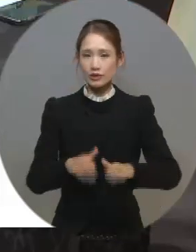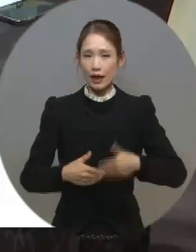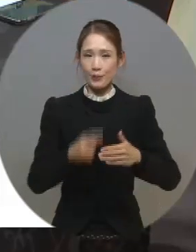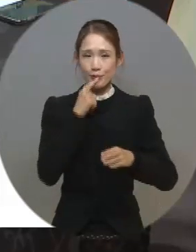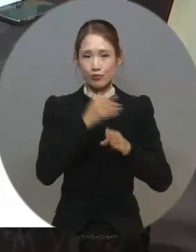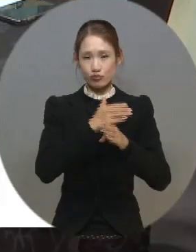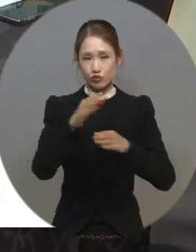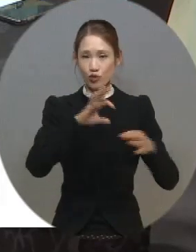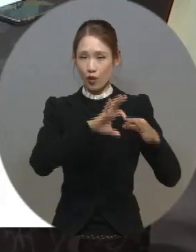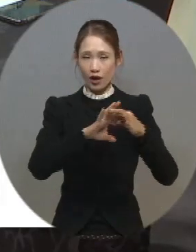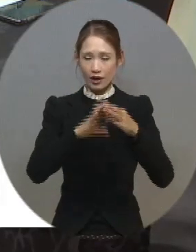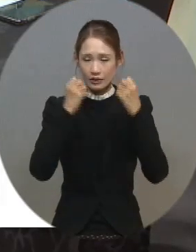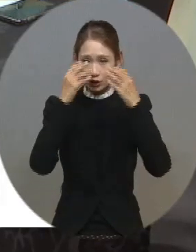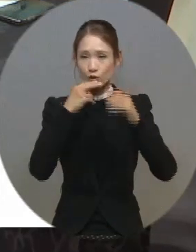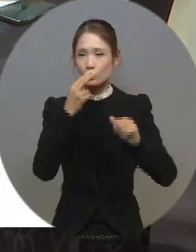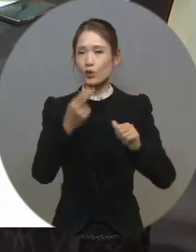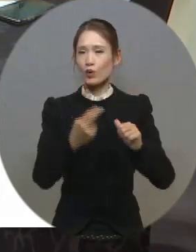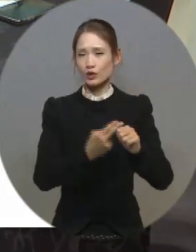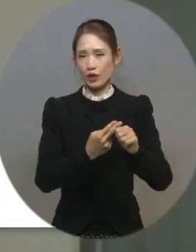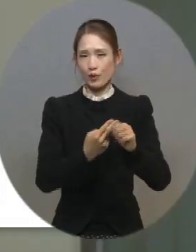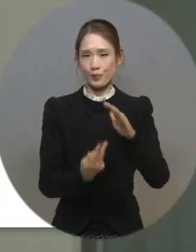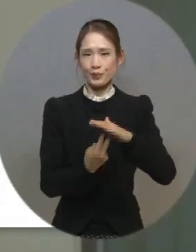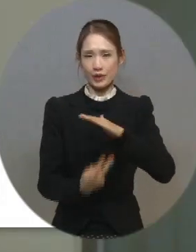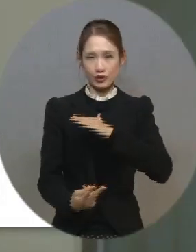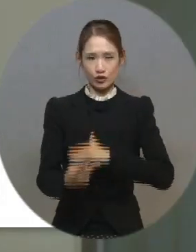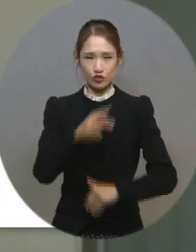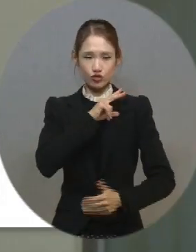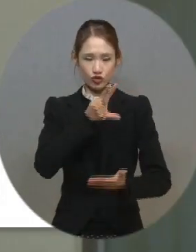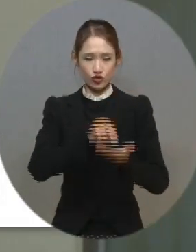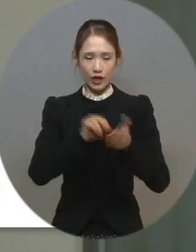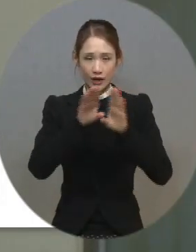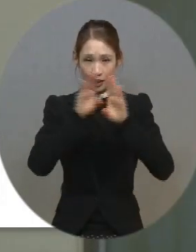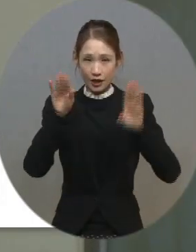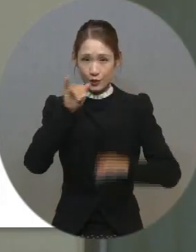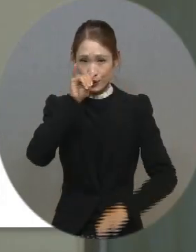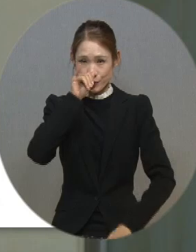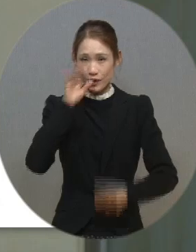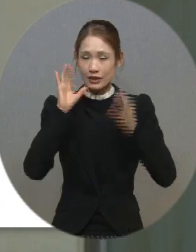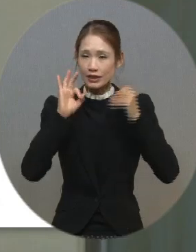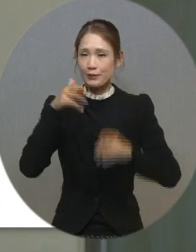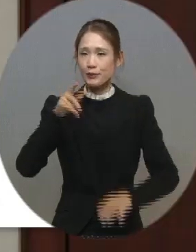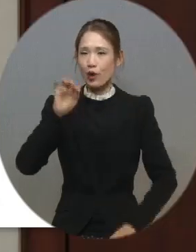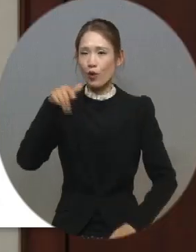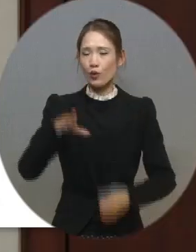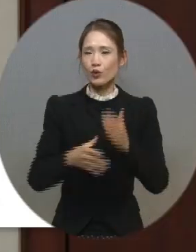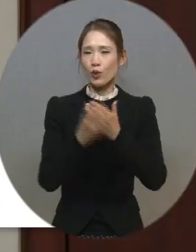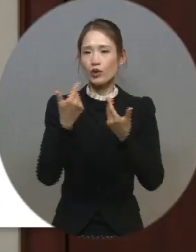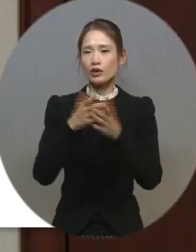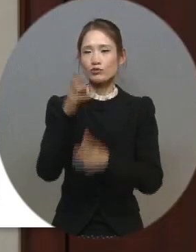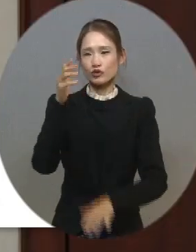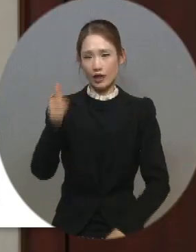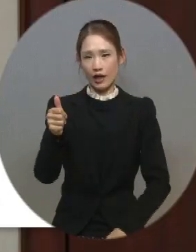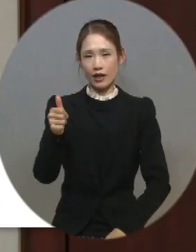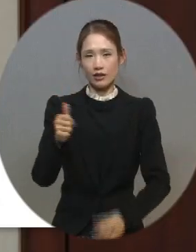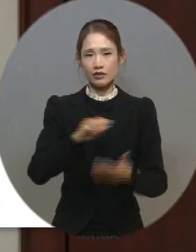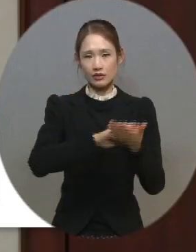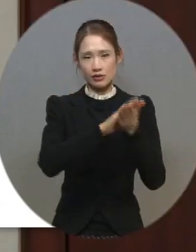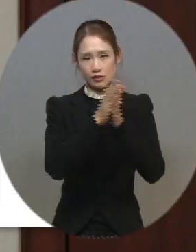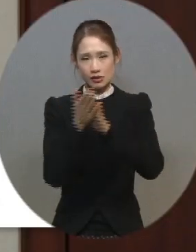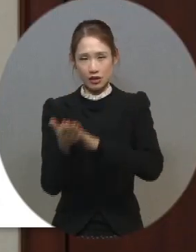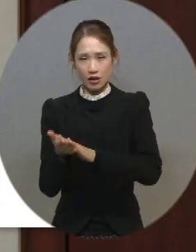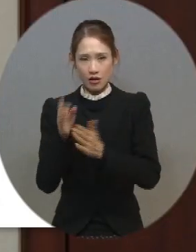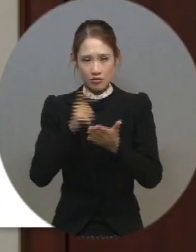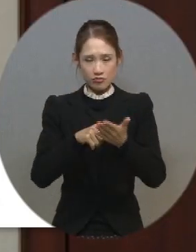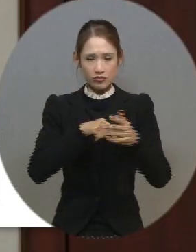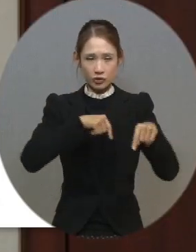도전과 통일 전략의 비전을 주제로 개최됐습니다. 이 자리에 참석한 김영호 통일부 장관은 급변하는 국제정세와 변화된